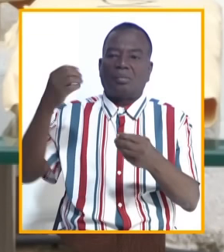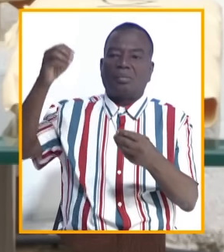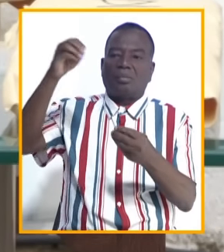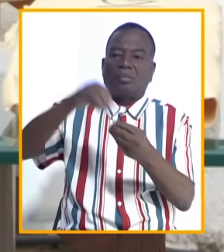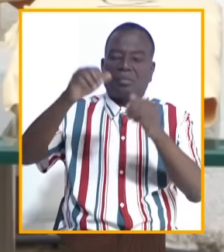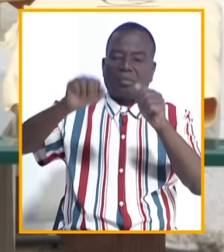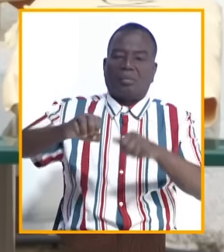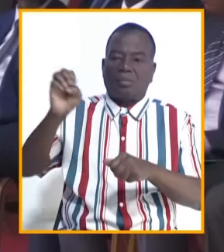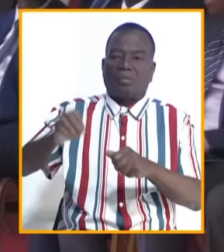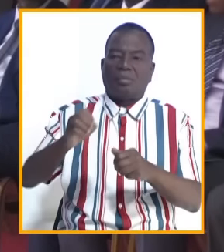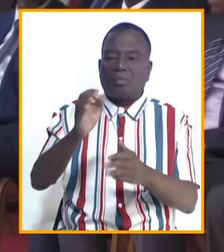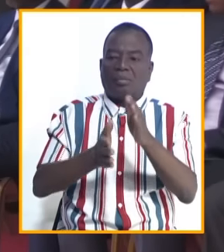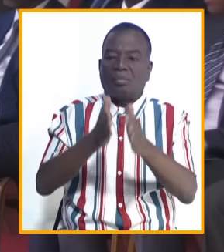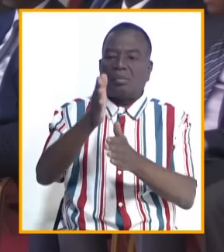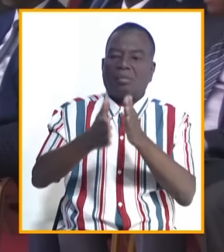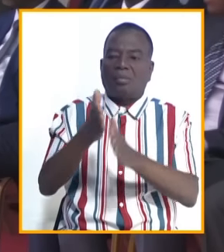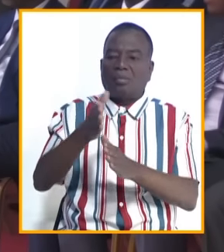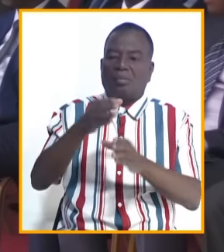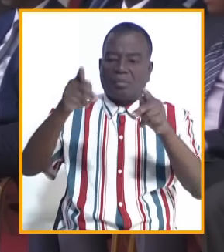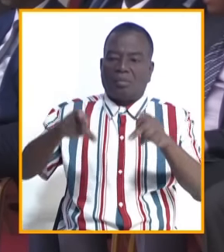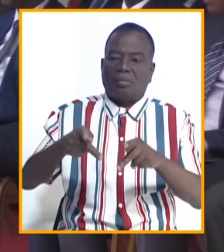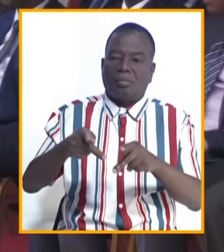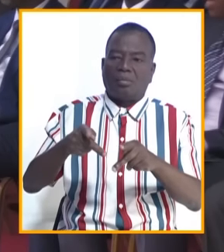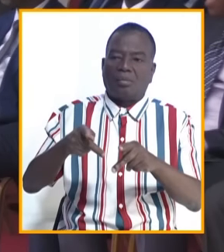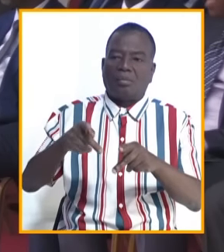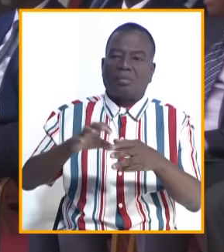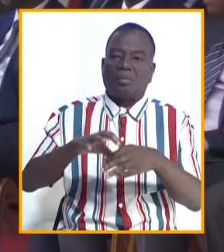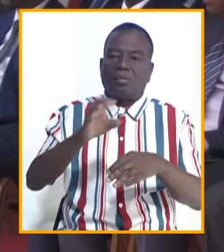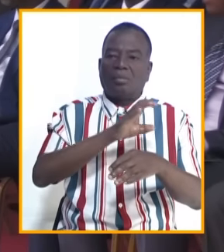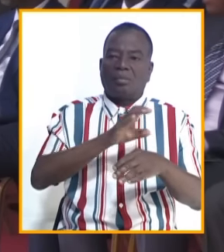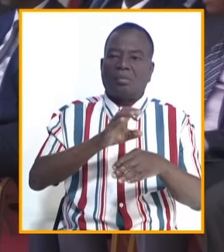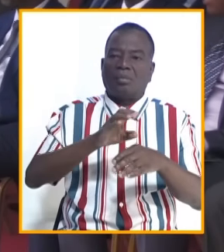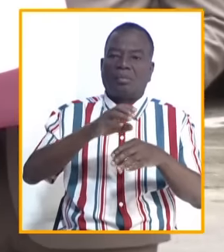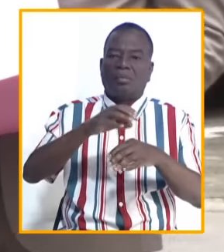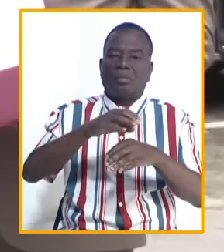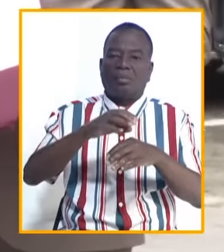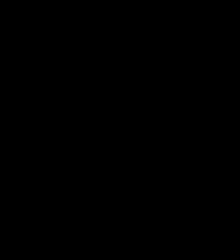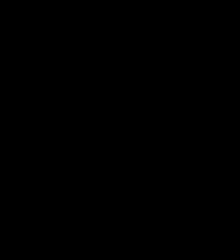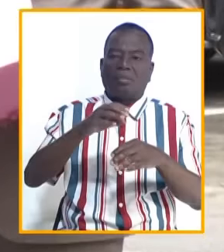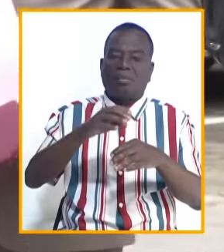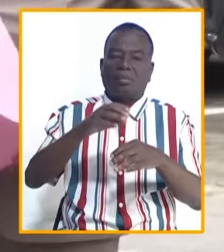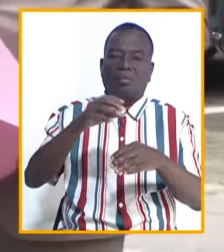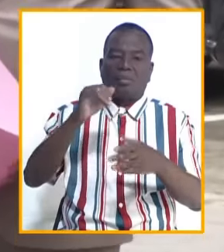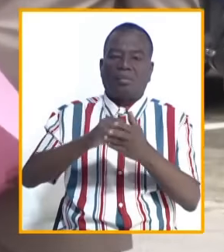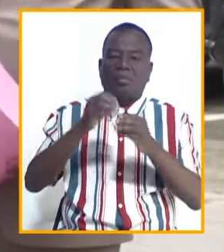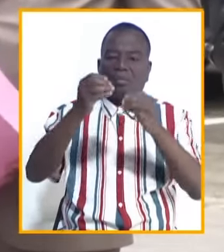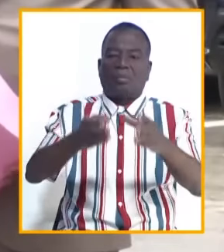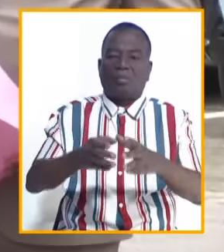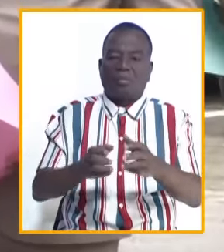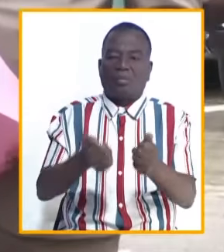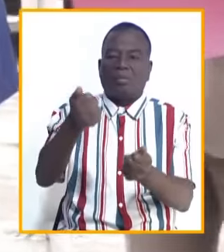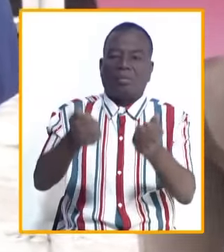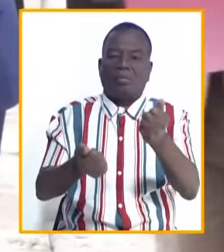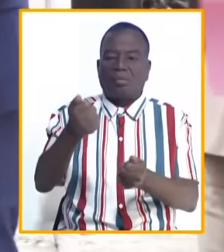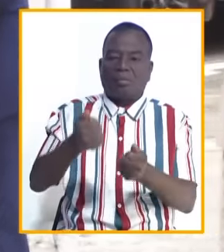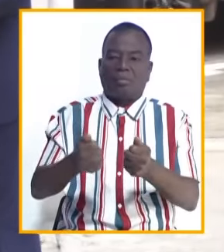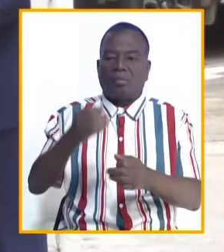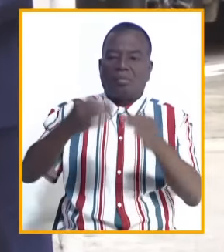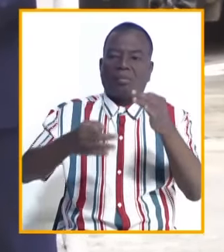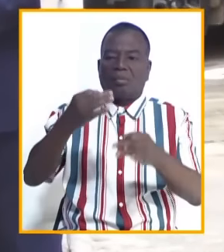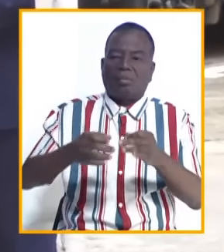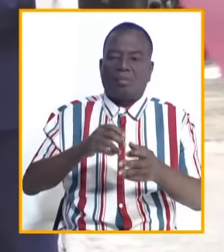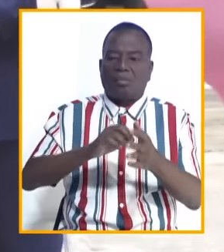les capacités de mobilité du personnel judiciaire de la Cour de cassation. La mise de véhicules aux